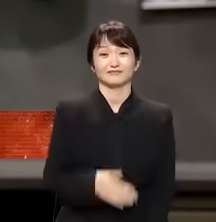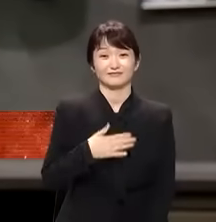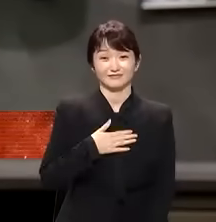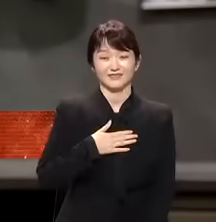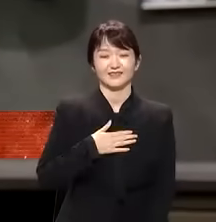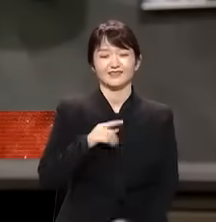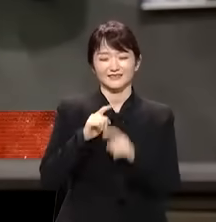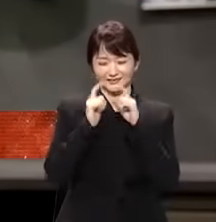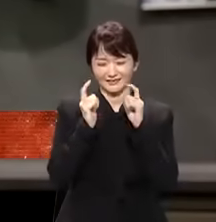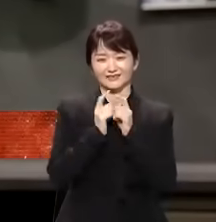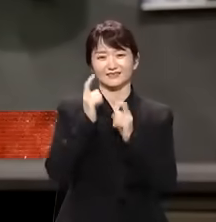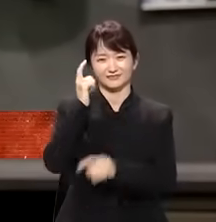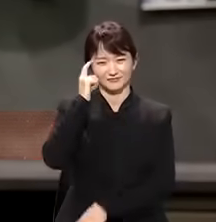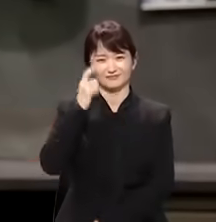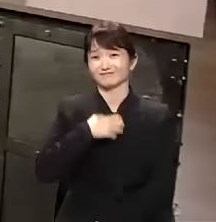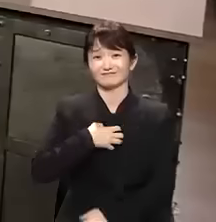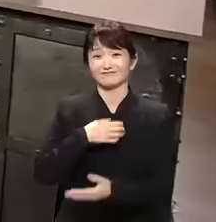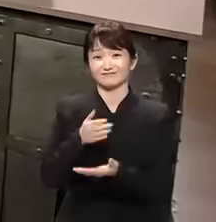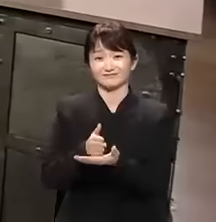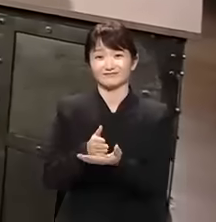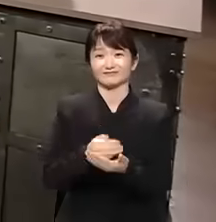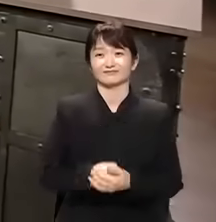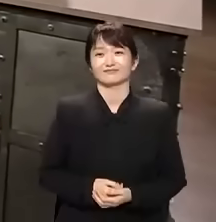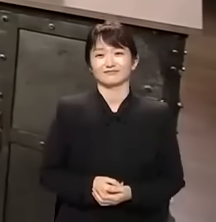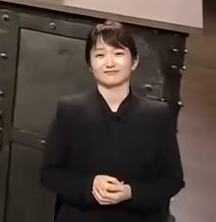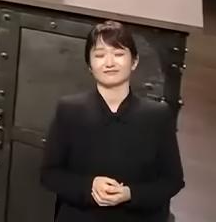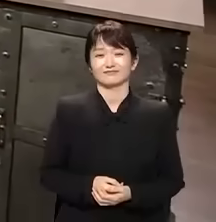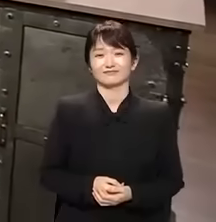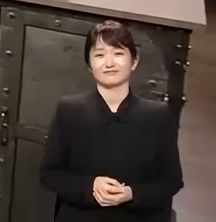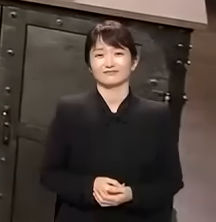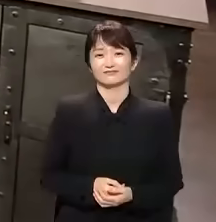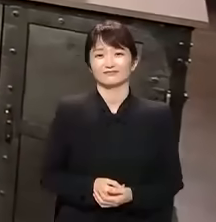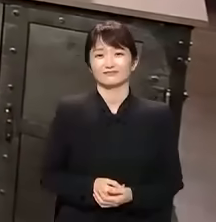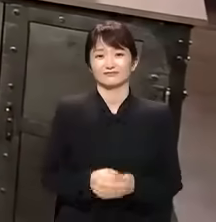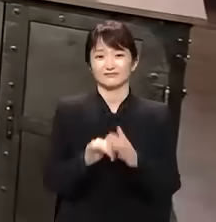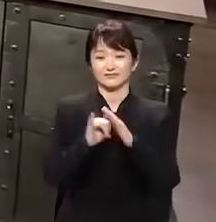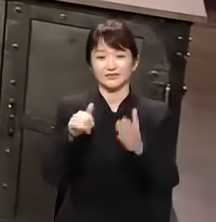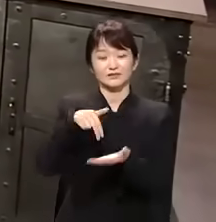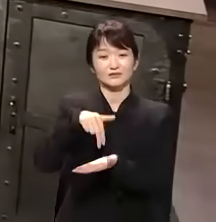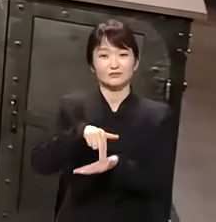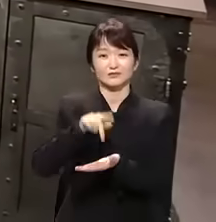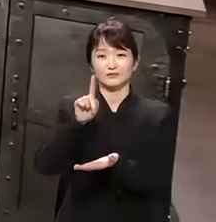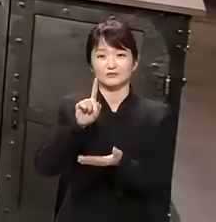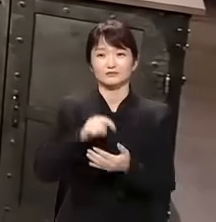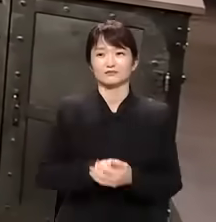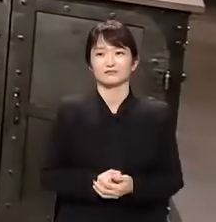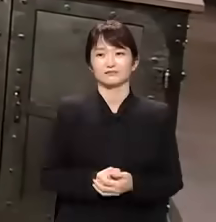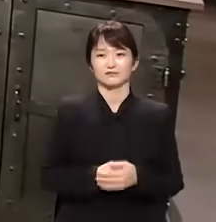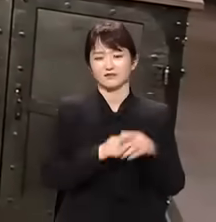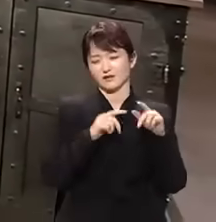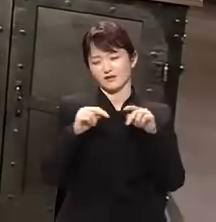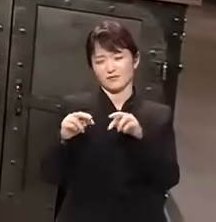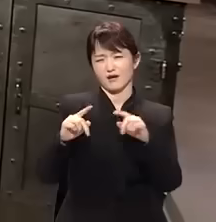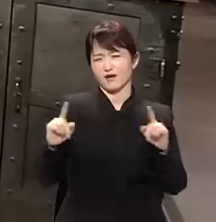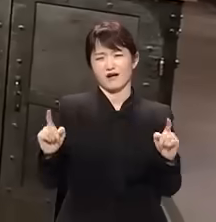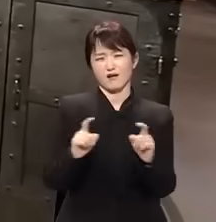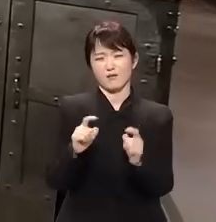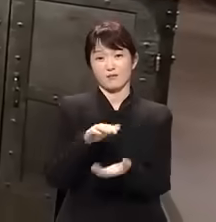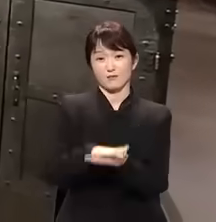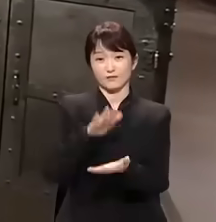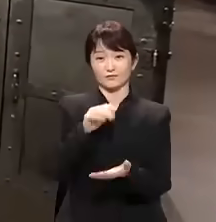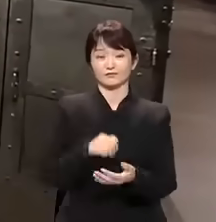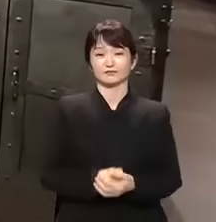개인 의견 네예 걱정하지 마십시오 광어 감별사네 자 우리 가족 여러분들은 뭐라고 하시나요 어 강론을 막 아주 뜨겁습니다 일단